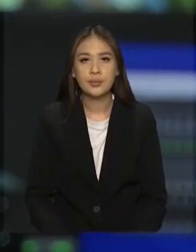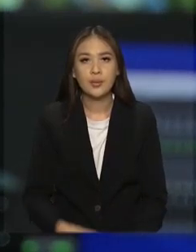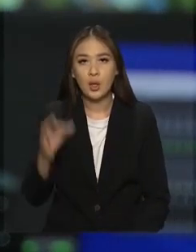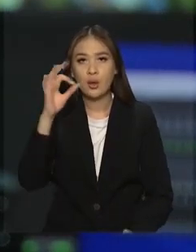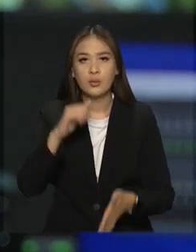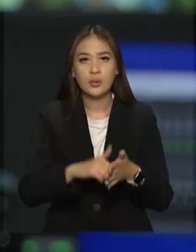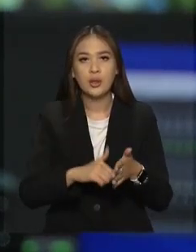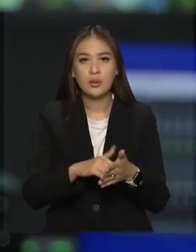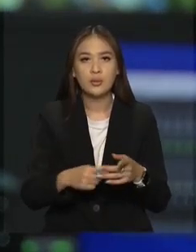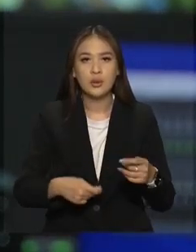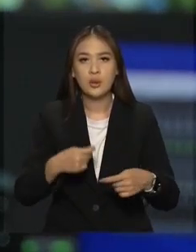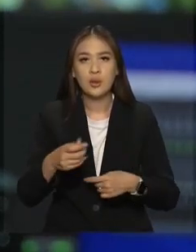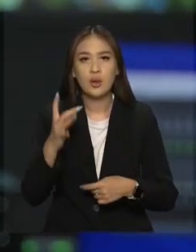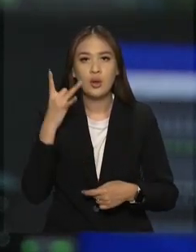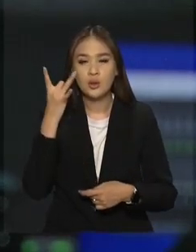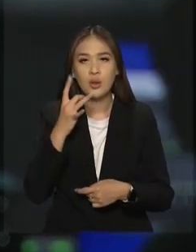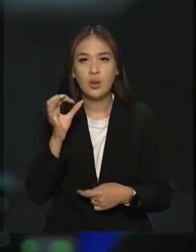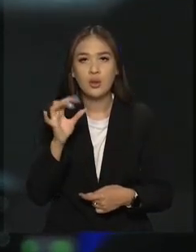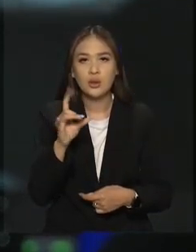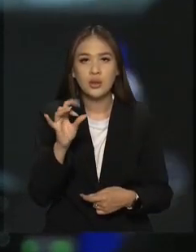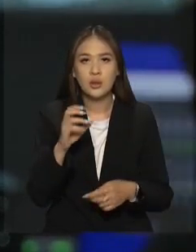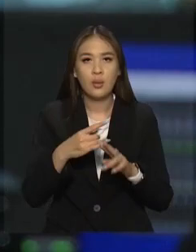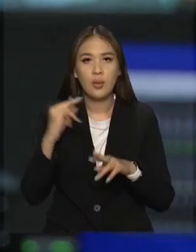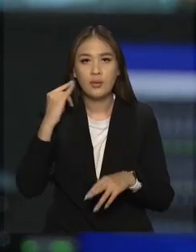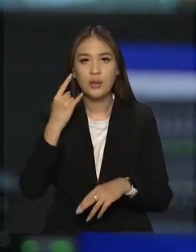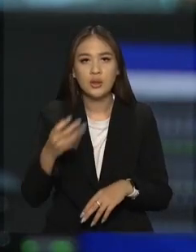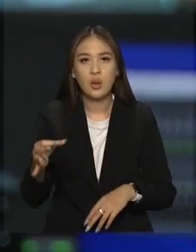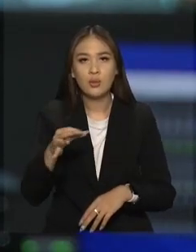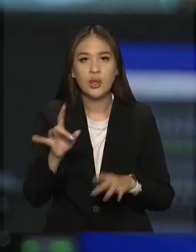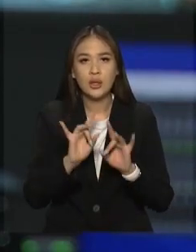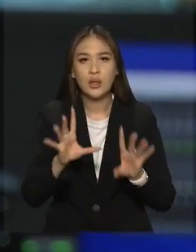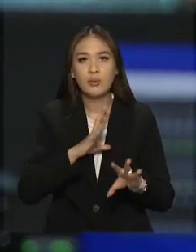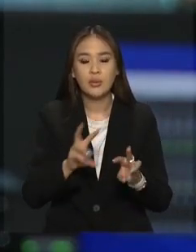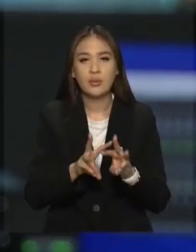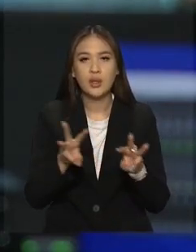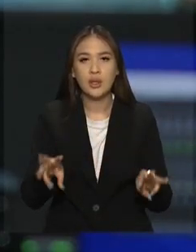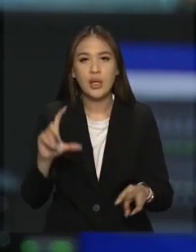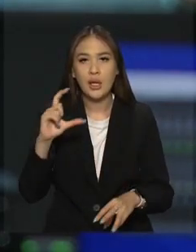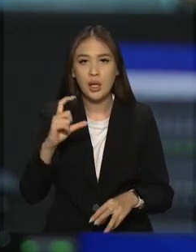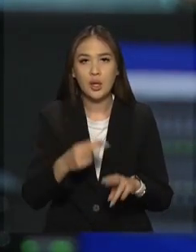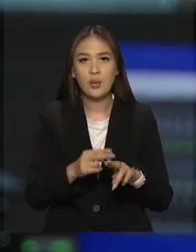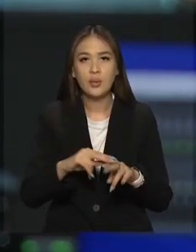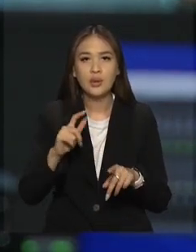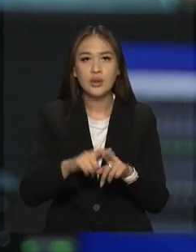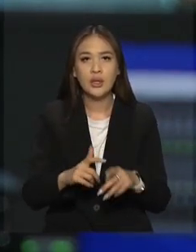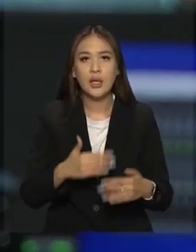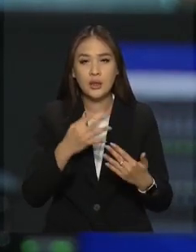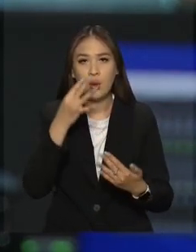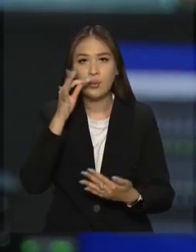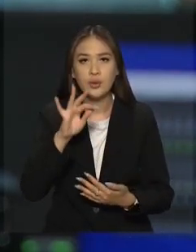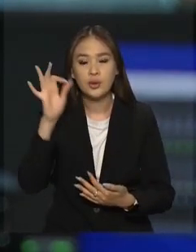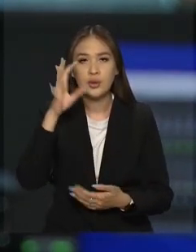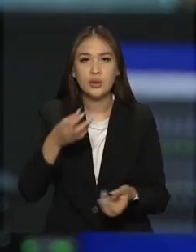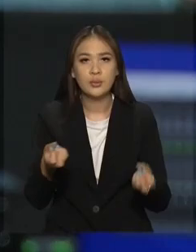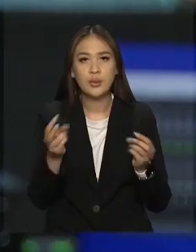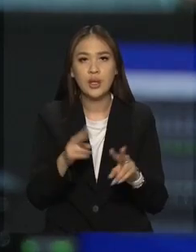а причинах обмеления розового озера в Павлодарской области рассказали в Министерстве экологии по словам экспертов и